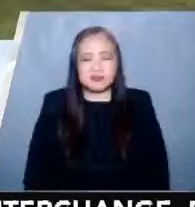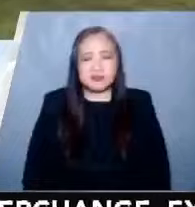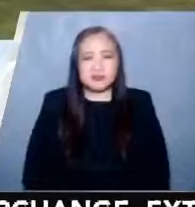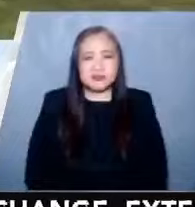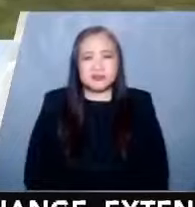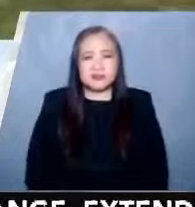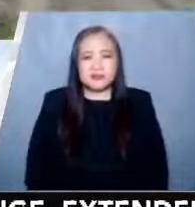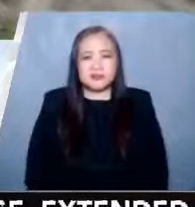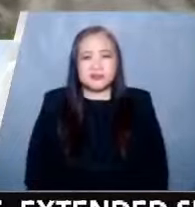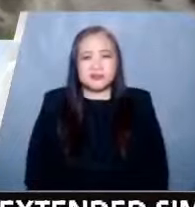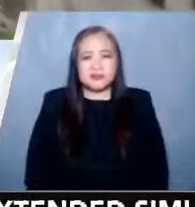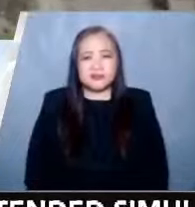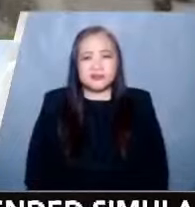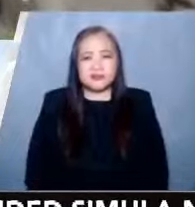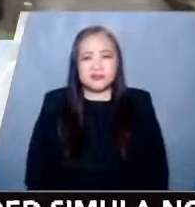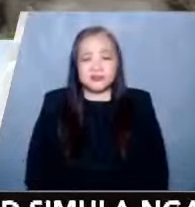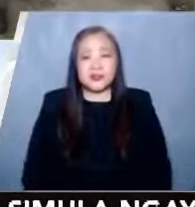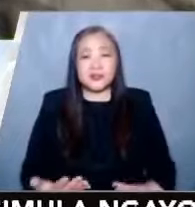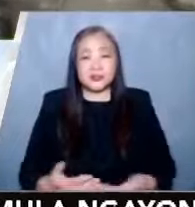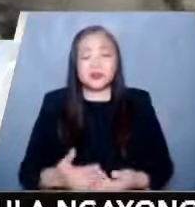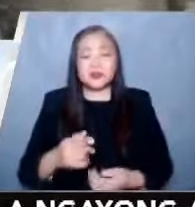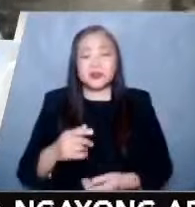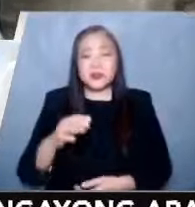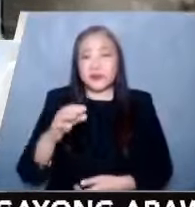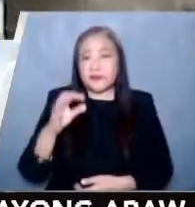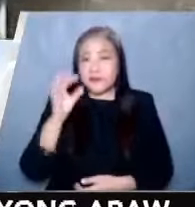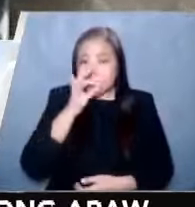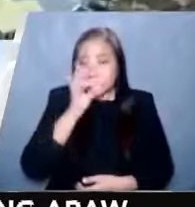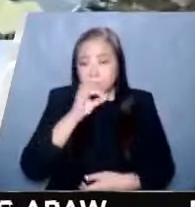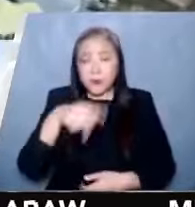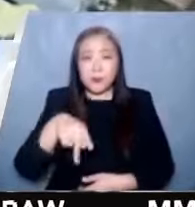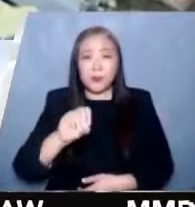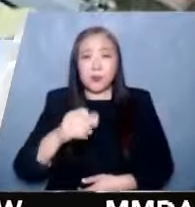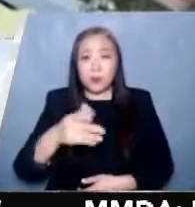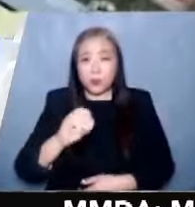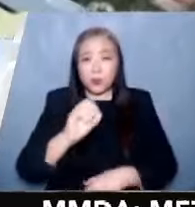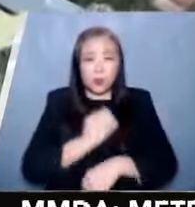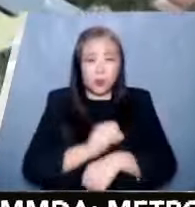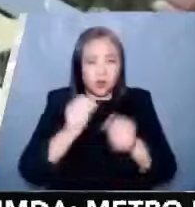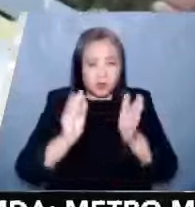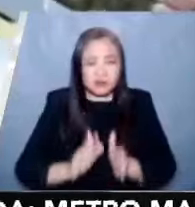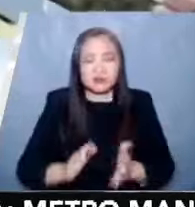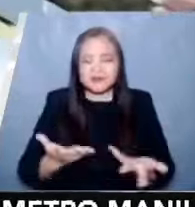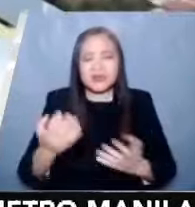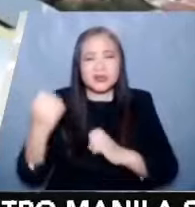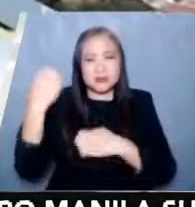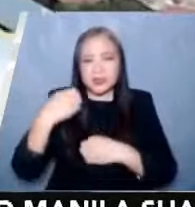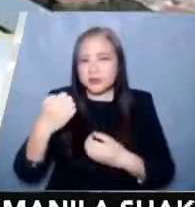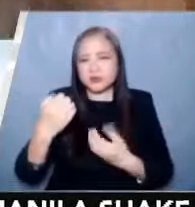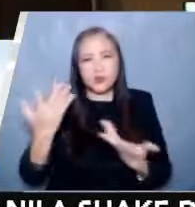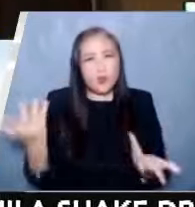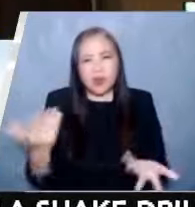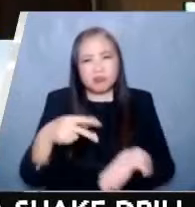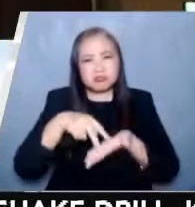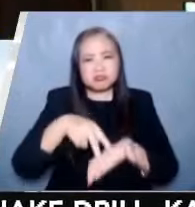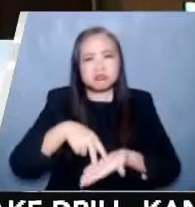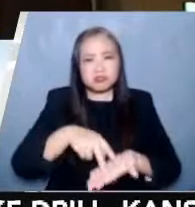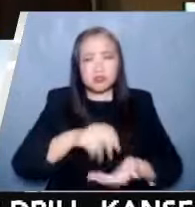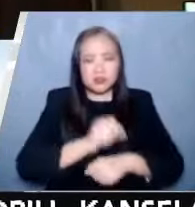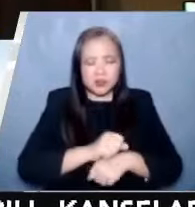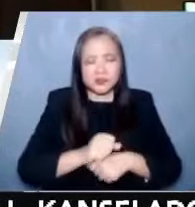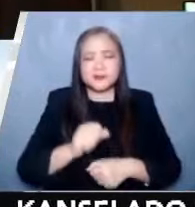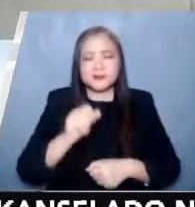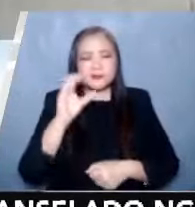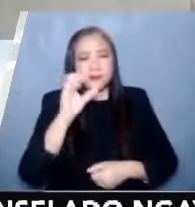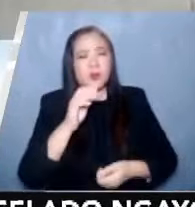nasa 30,000 Pilipinong pogo worker na inaasahang mawawala ng trabaho, tutulungan maghanap ng trabaho. Nakikipag-usap